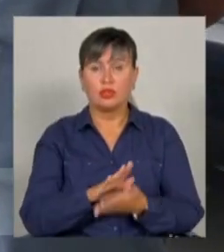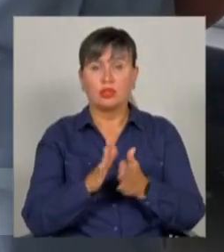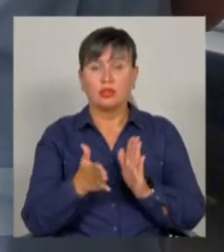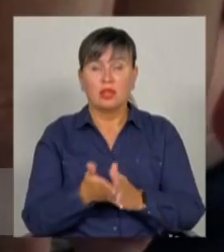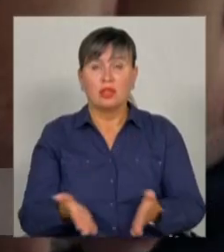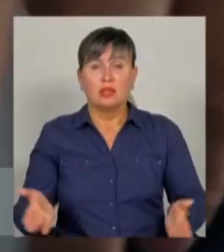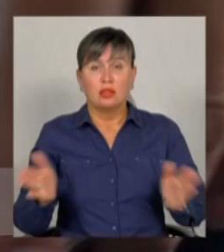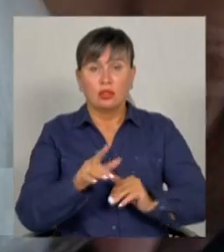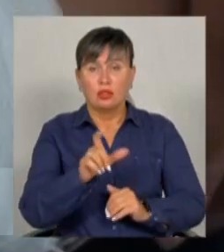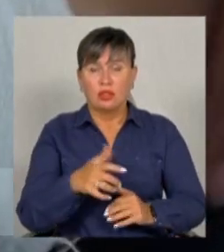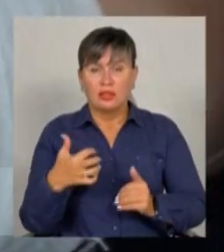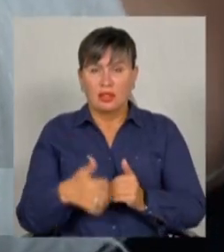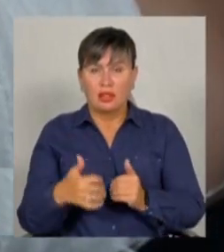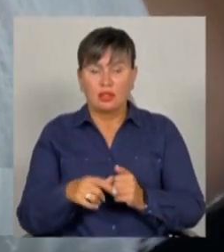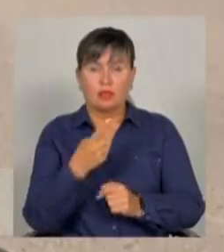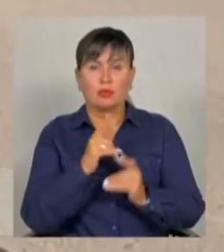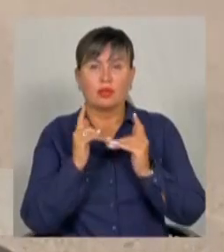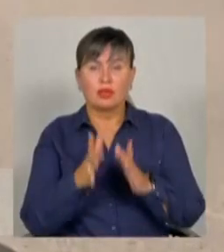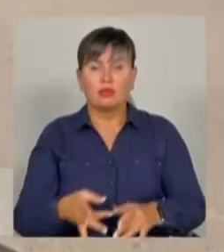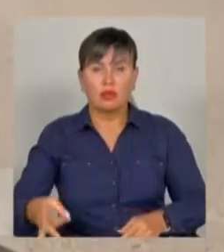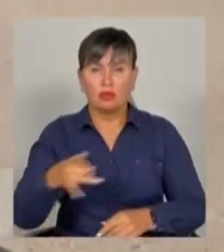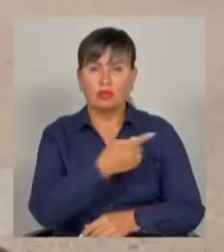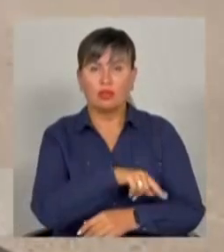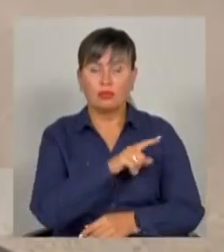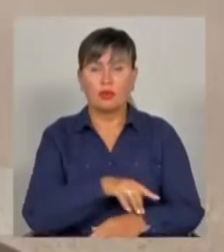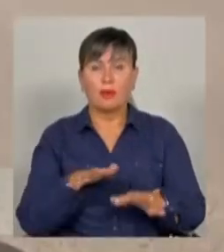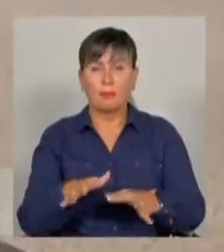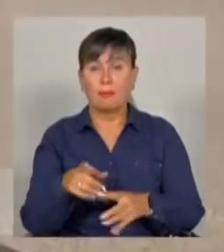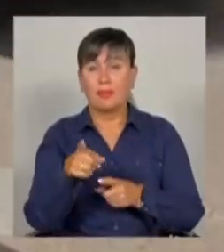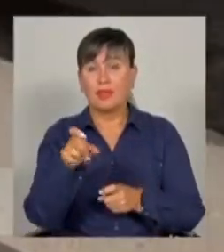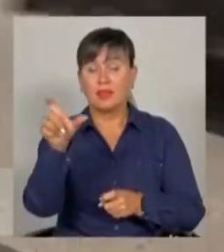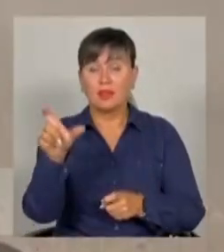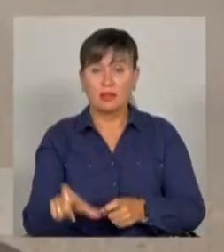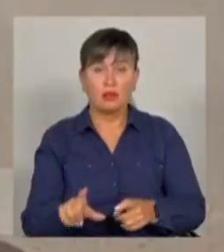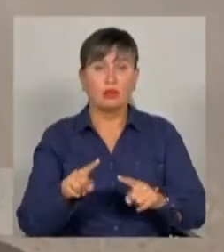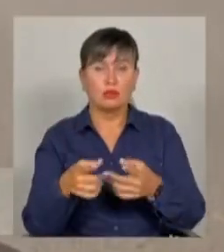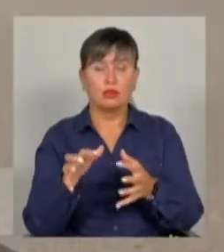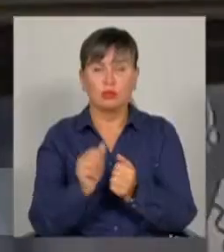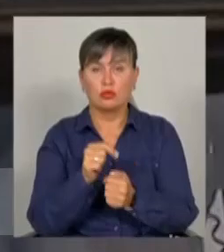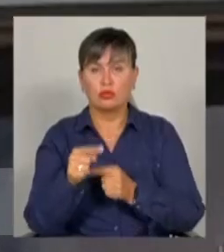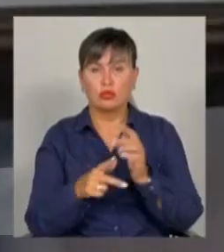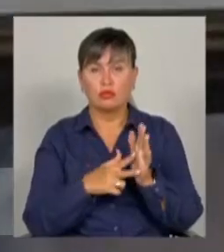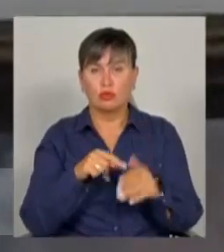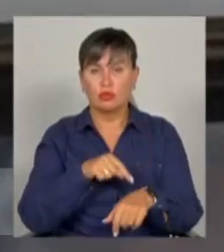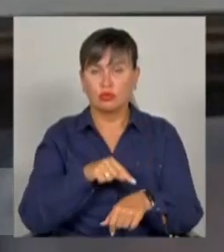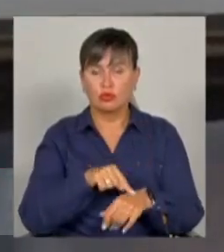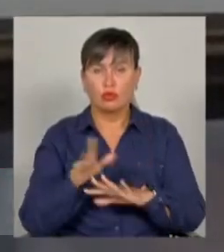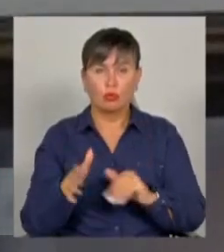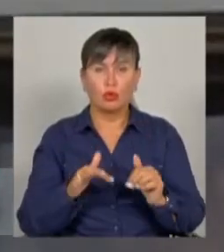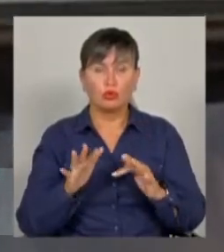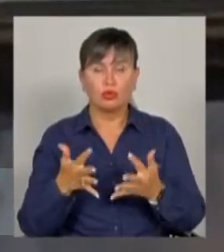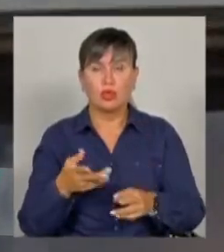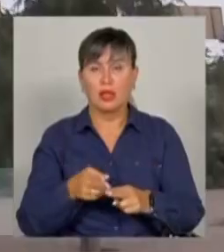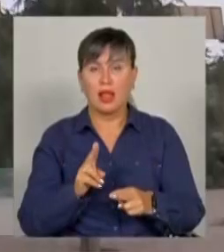остальных пострадавших среднее. Их положили в районную больницу. А вот местного стрелка полицейским удалось задержать через 8 часов после случившегося.